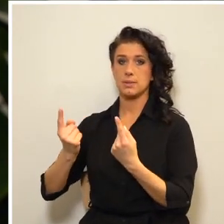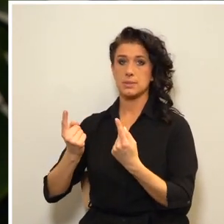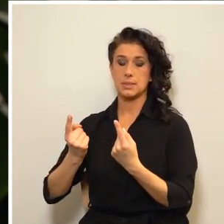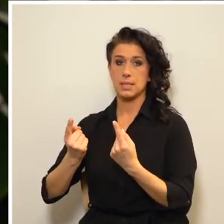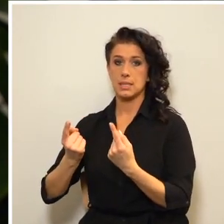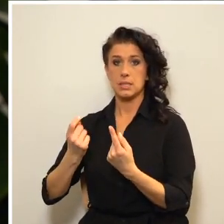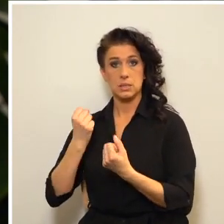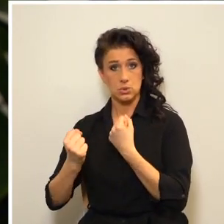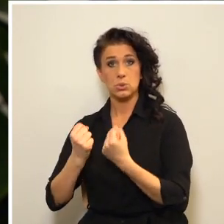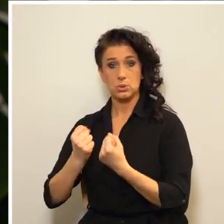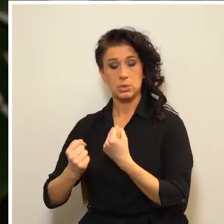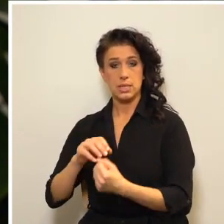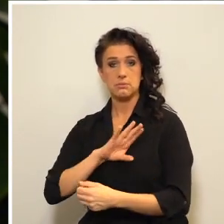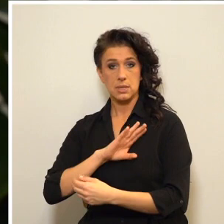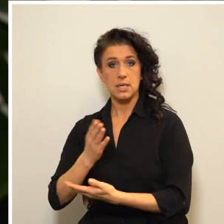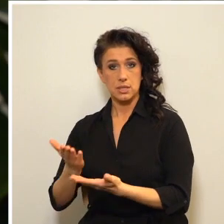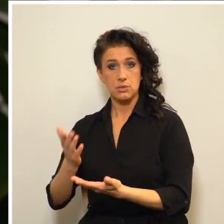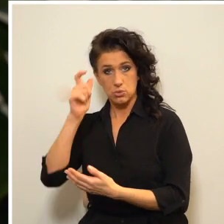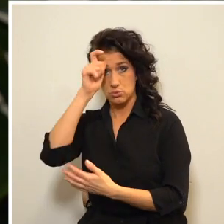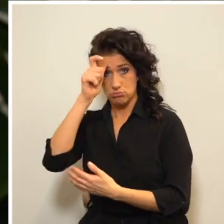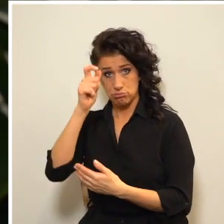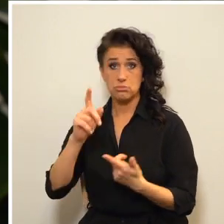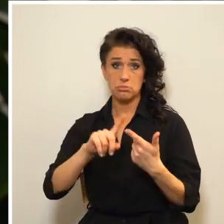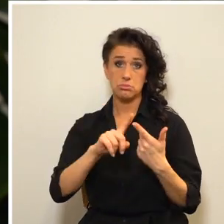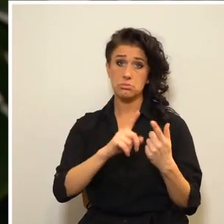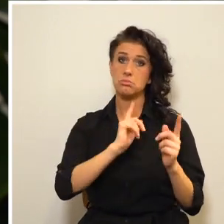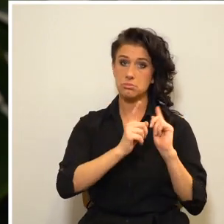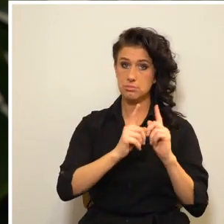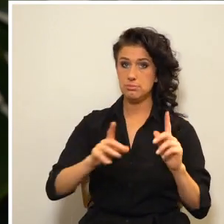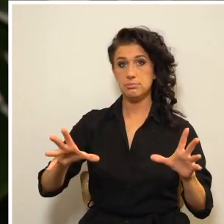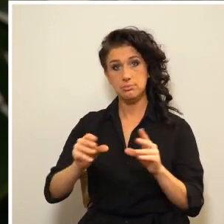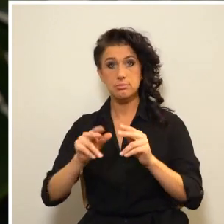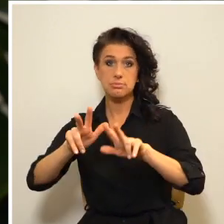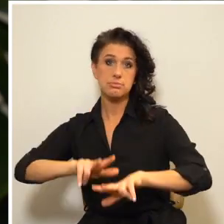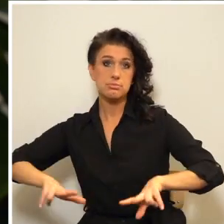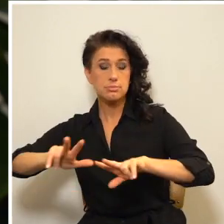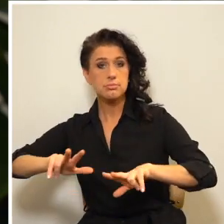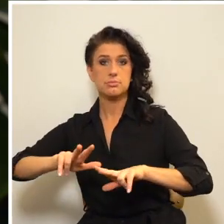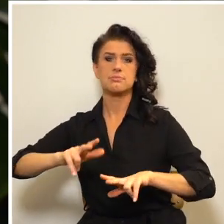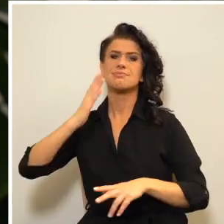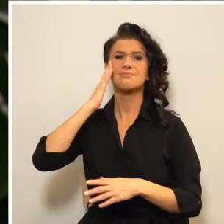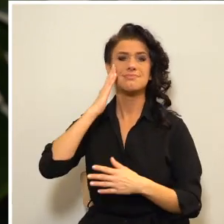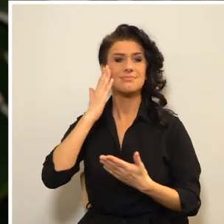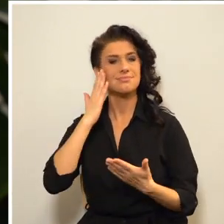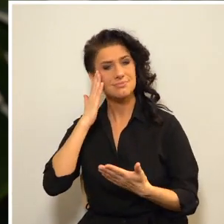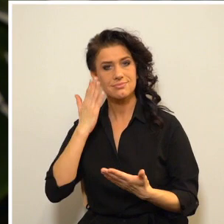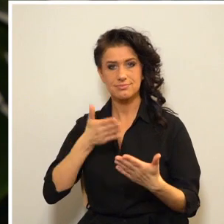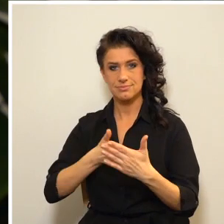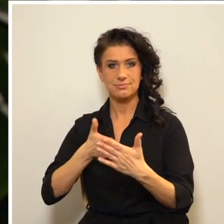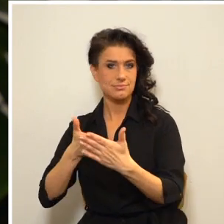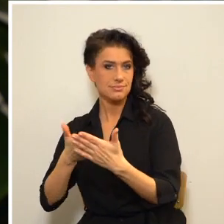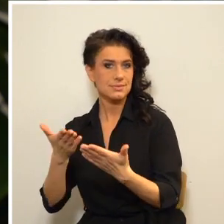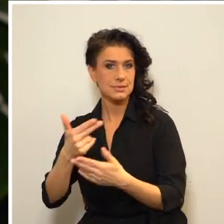granicznej możemy rozmawiać z naszymi rodzinami Ja wiem że to jest trudny temat i niechętnie go podejmujemy